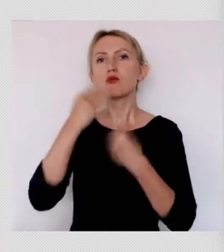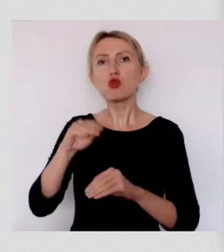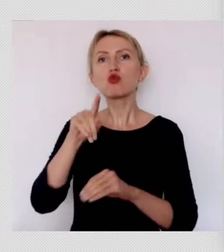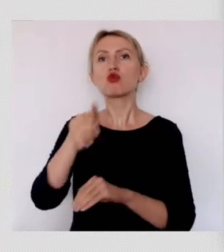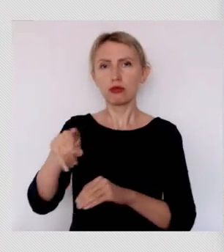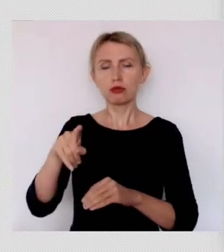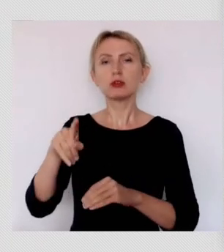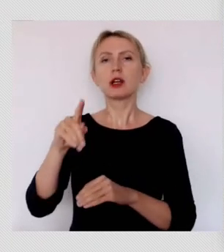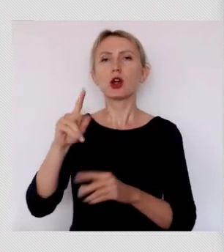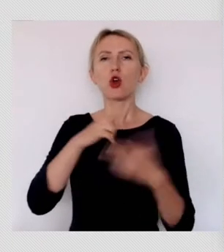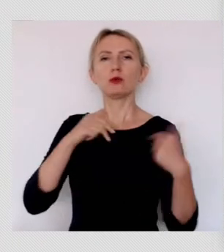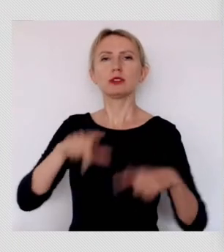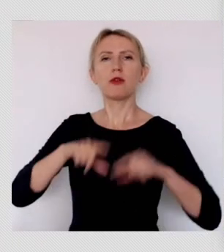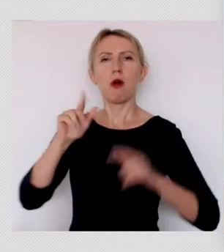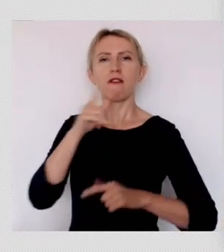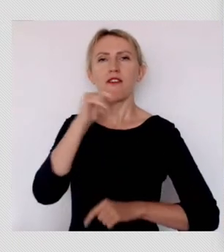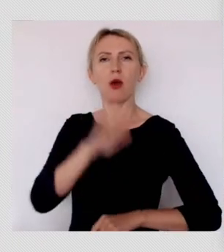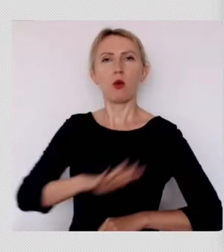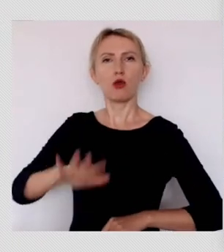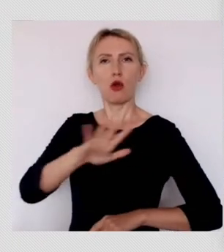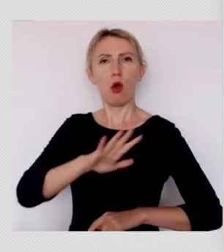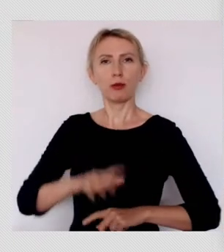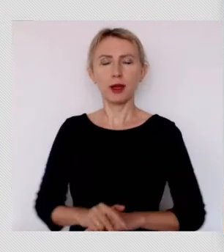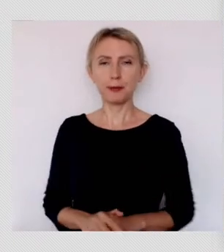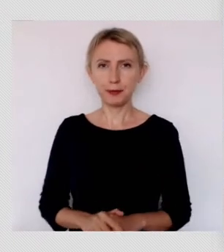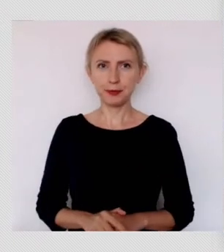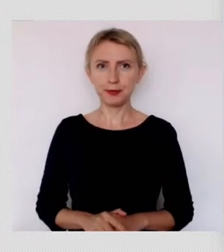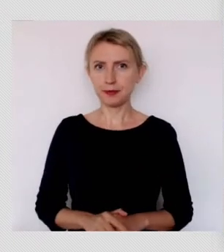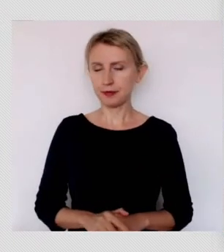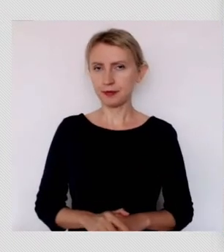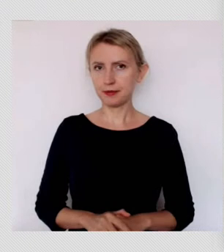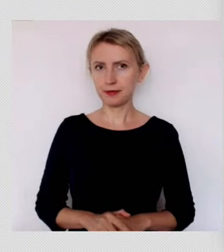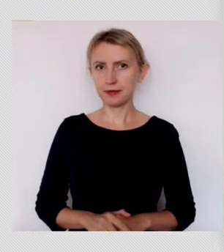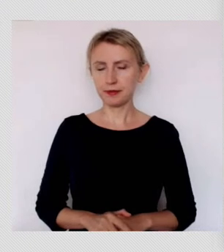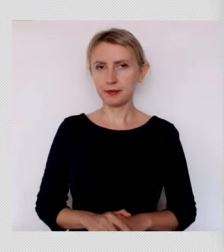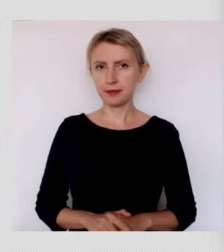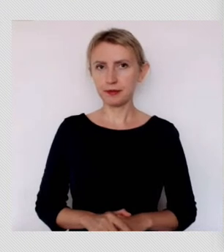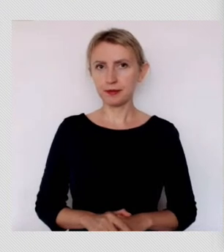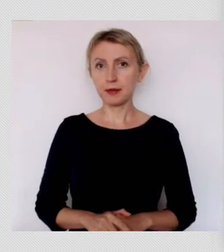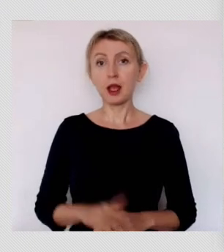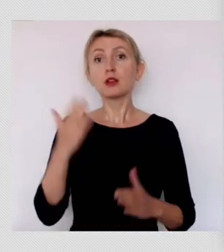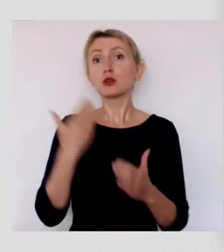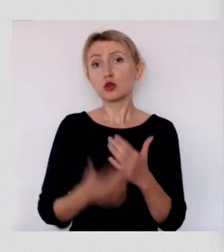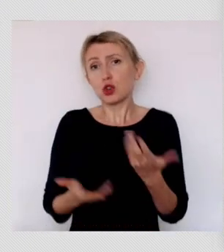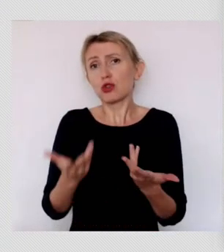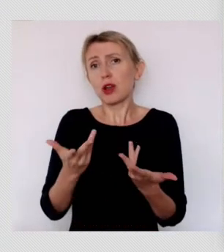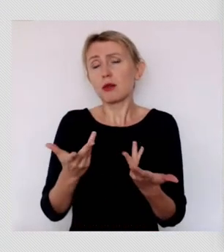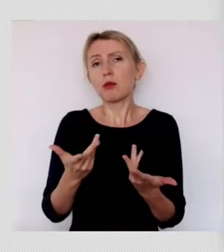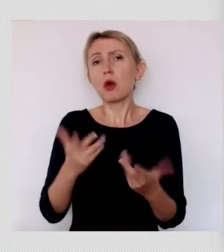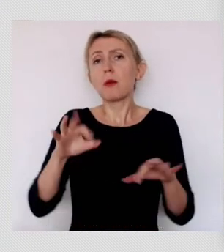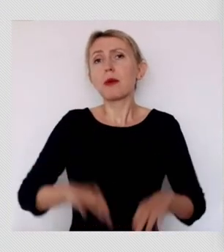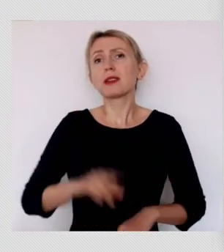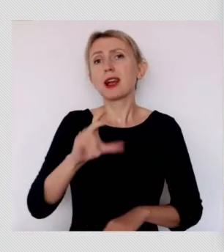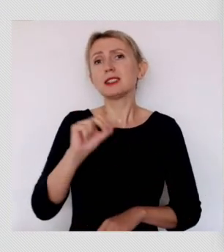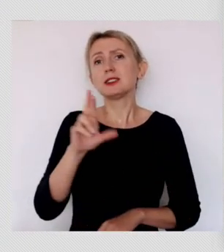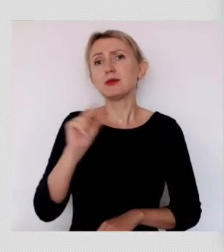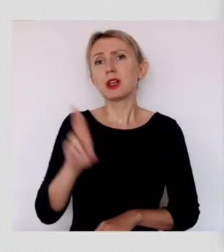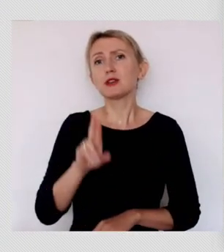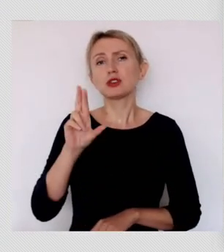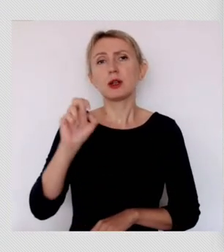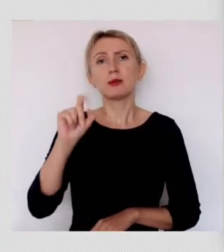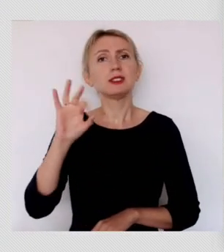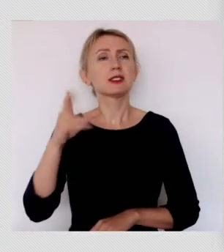najlepszej Komisji Wyborczej w Europie. Zmarnowano to w jakimś sensie. Szkoda mi akurat pana Kazimierza Czaplickiego, te nieszczęsne